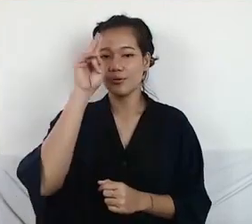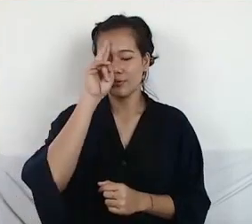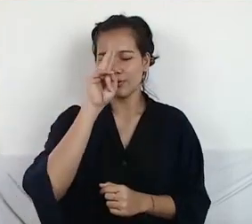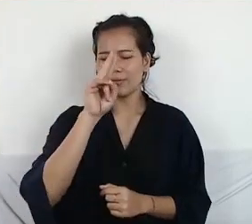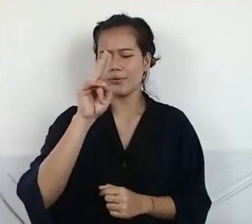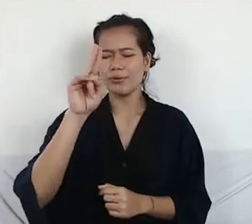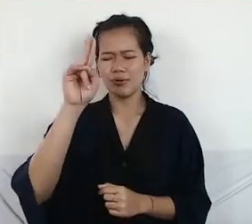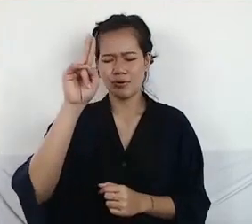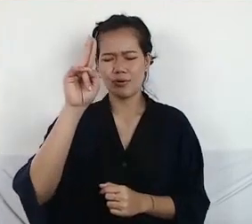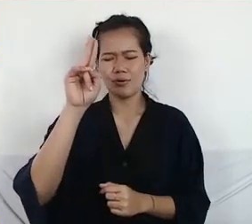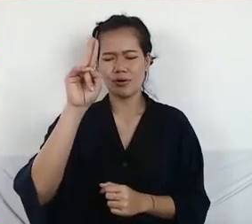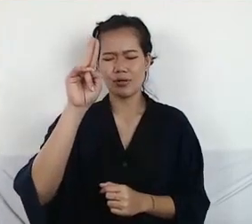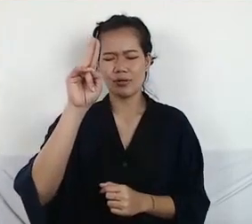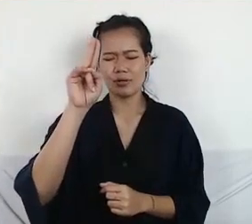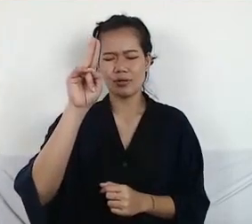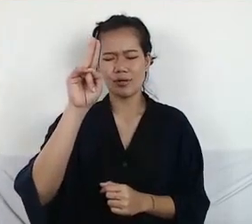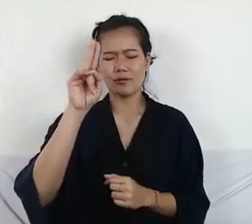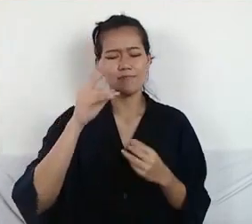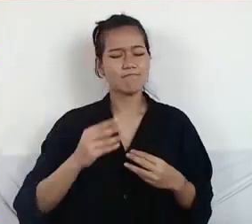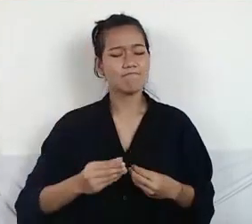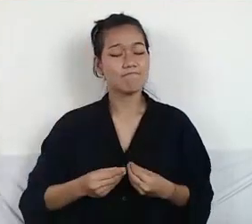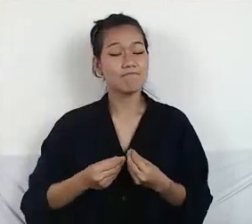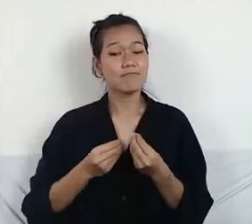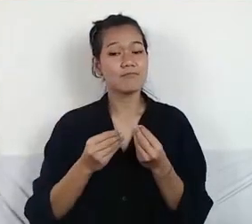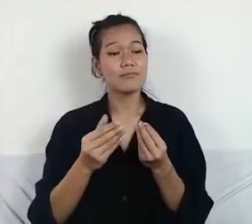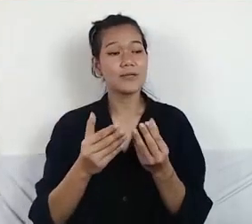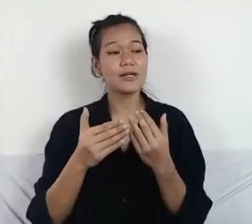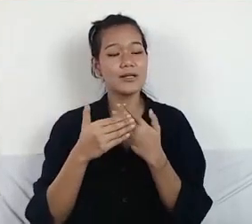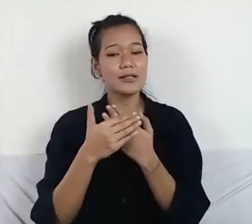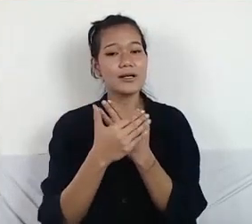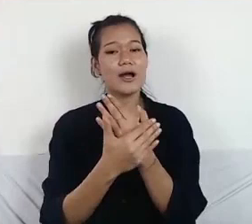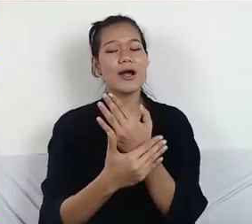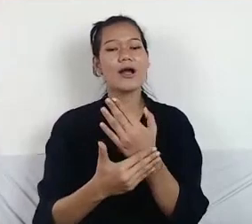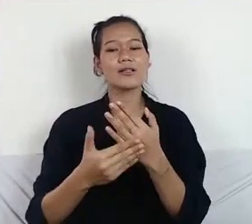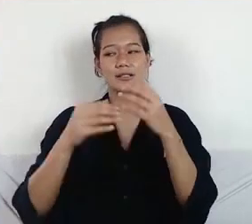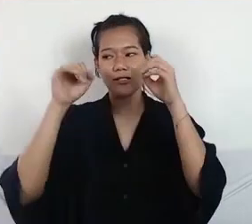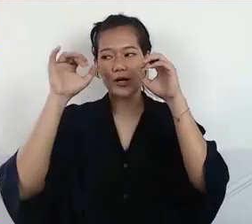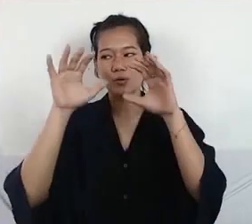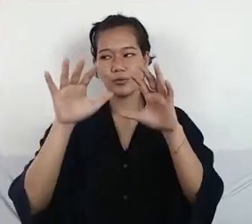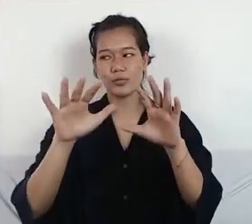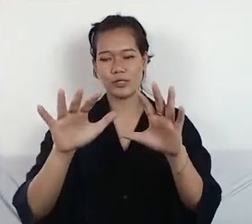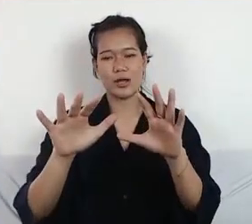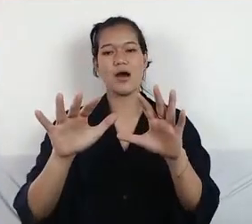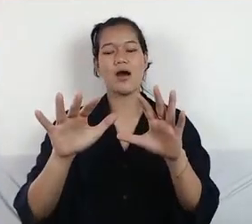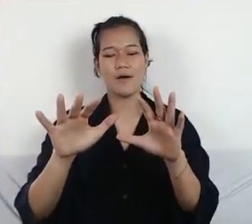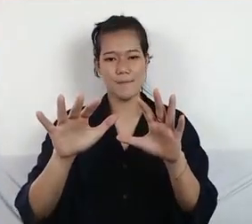Tuhan memberi kasih karunia,